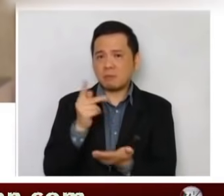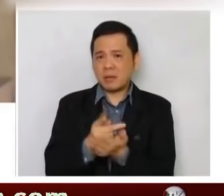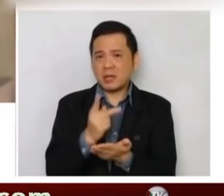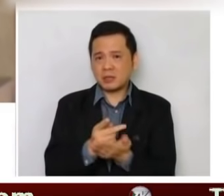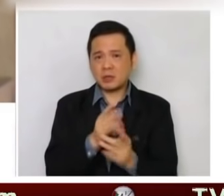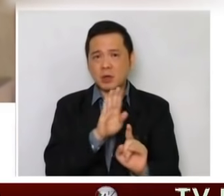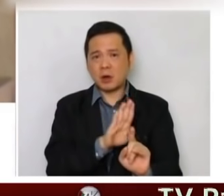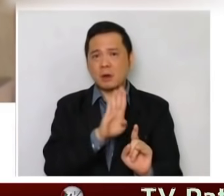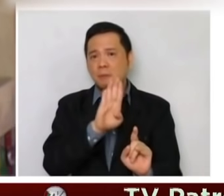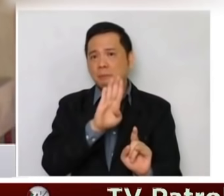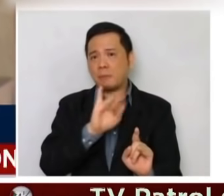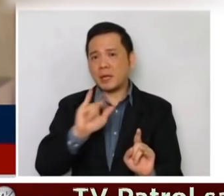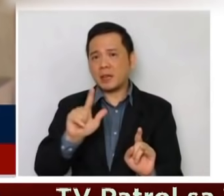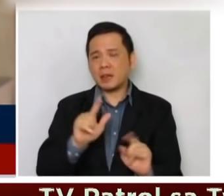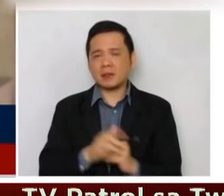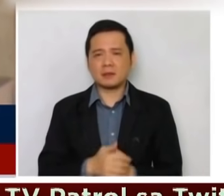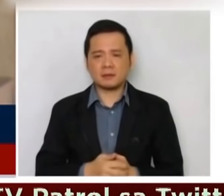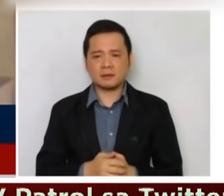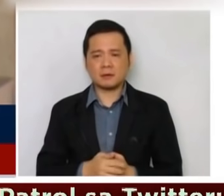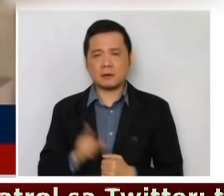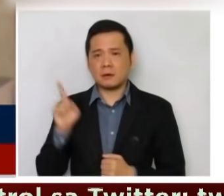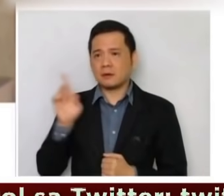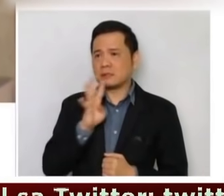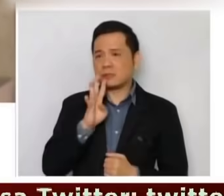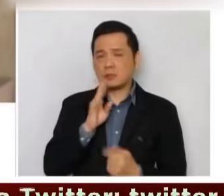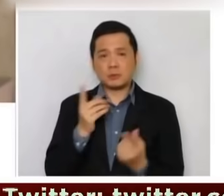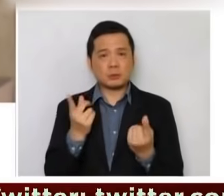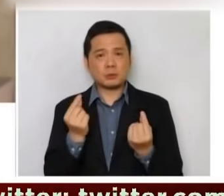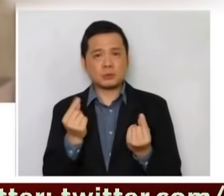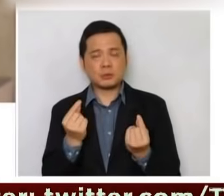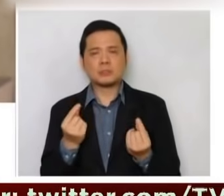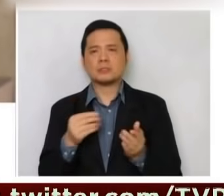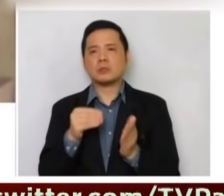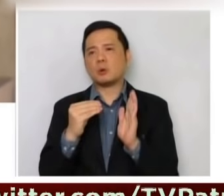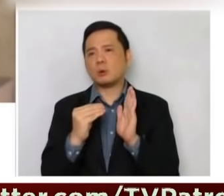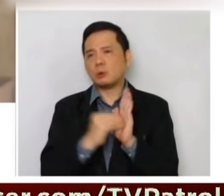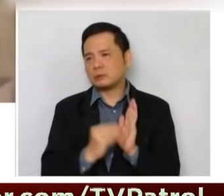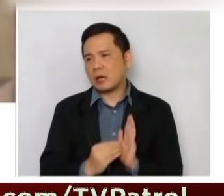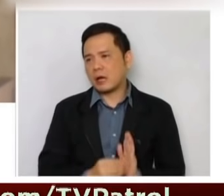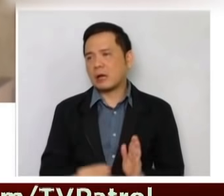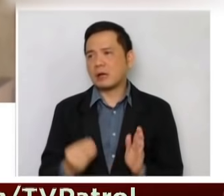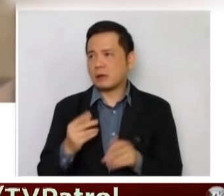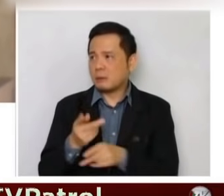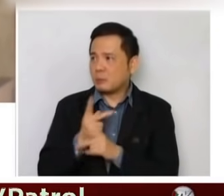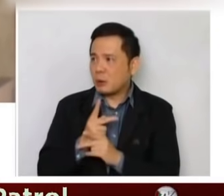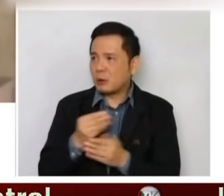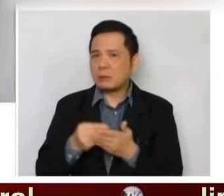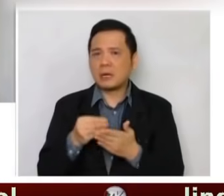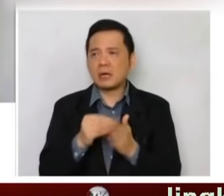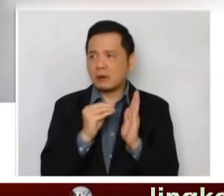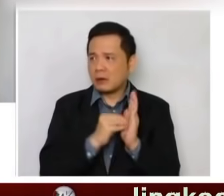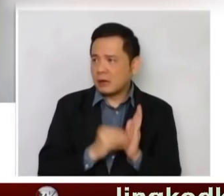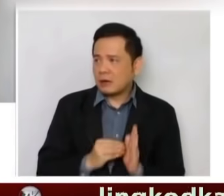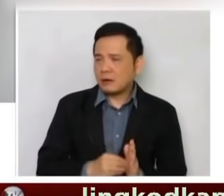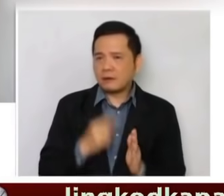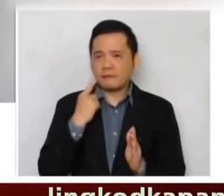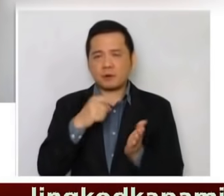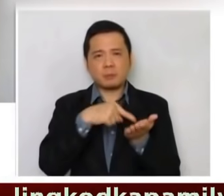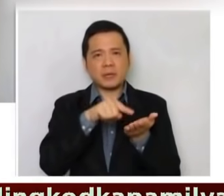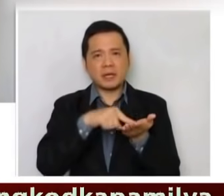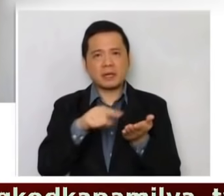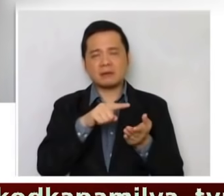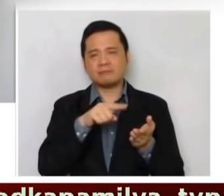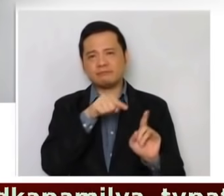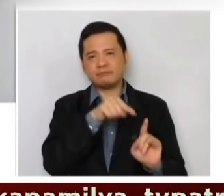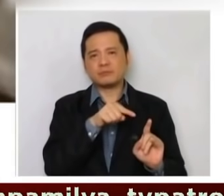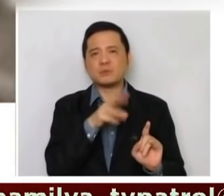naman kaming para kundi mangutang. Kaya nangutang ako para mabayaran lang yung sa tubig. Ang konsuelo